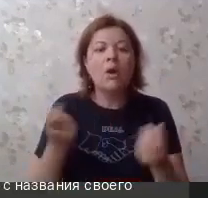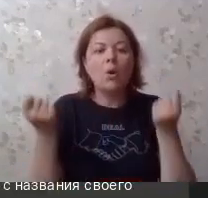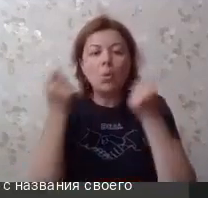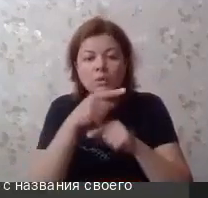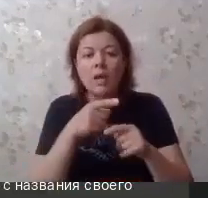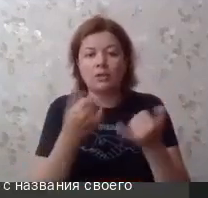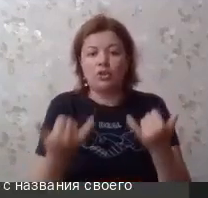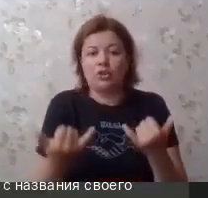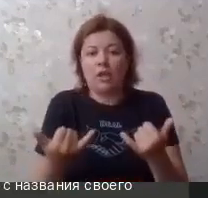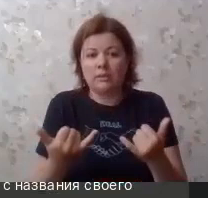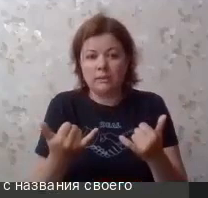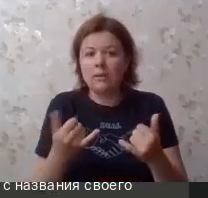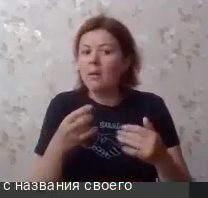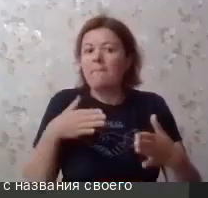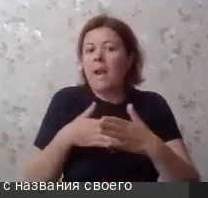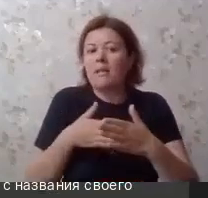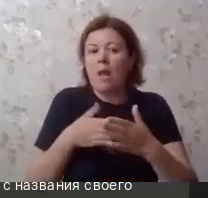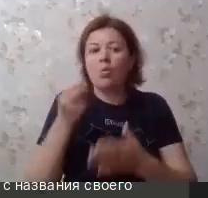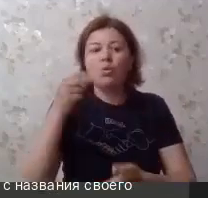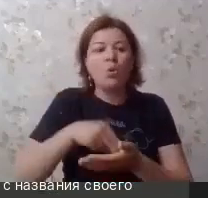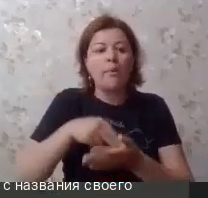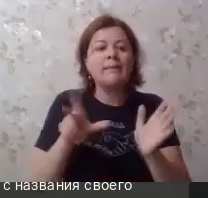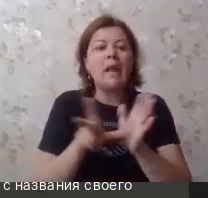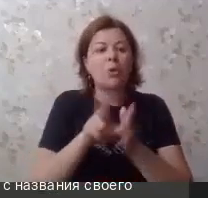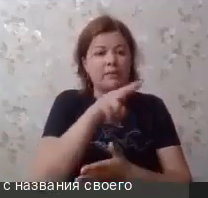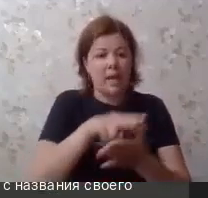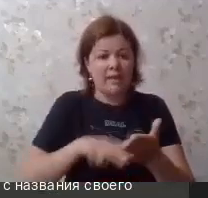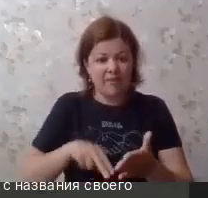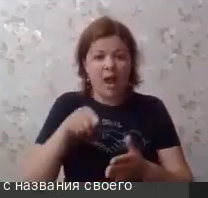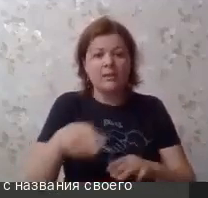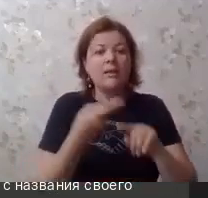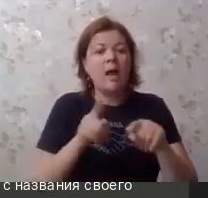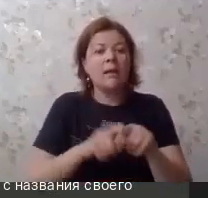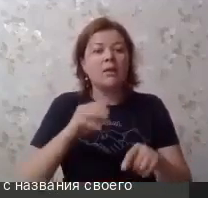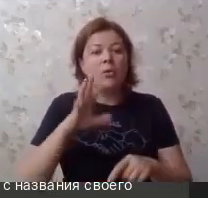магазины, организации, скорее всего, будут